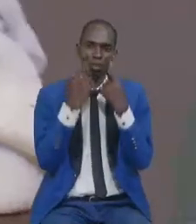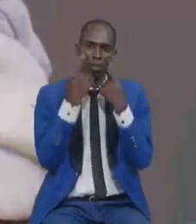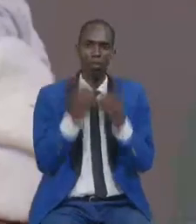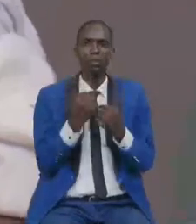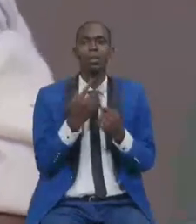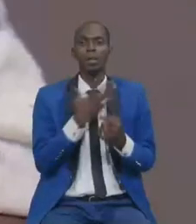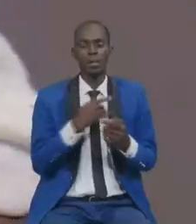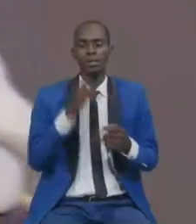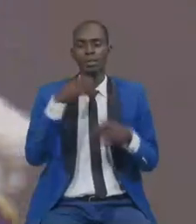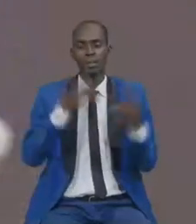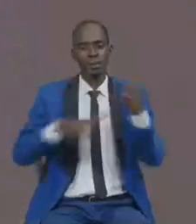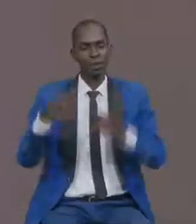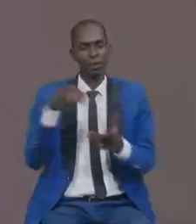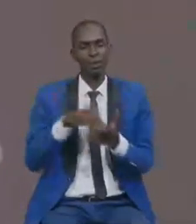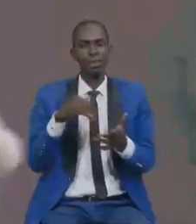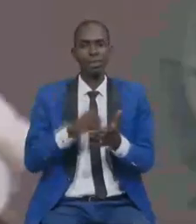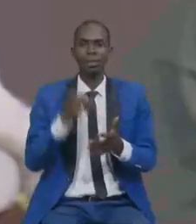bien.